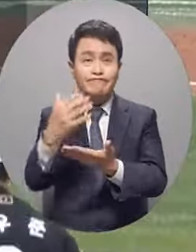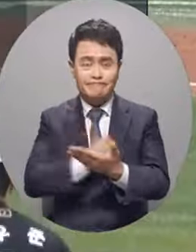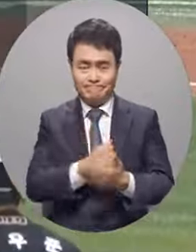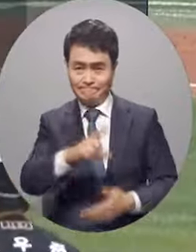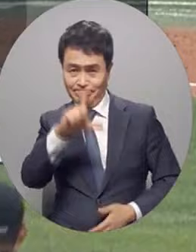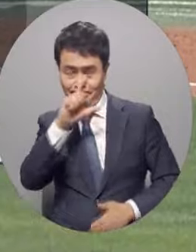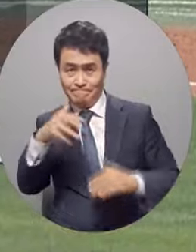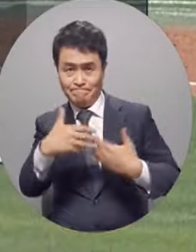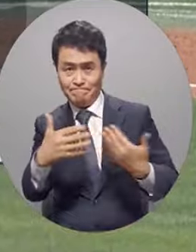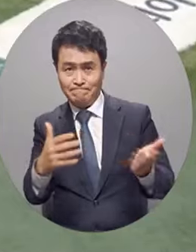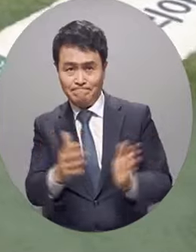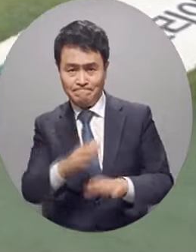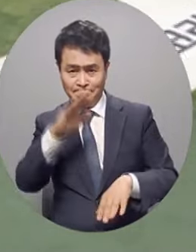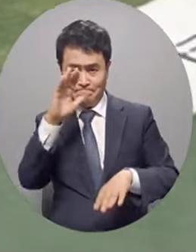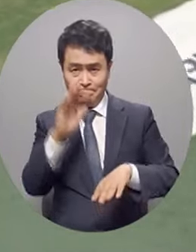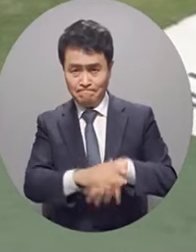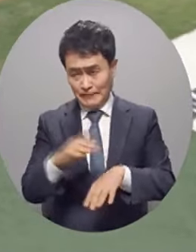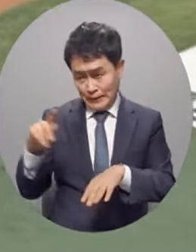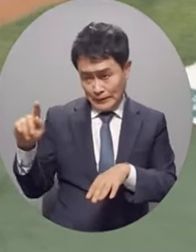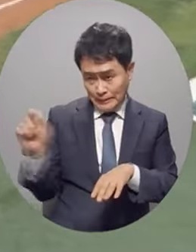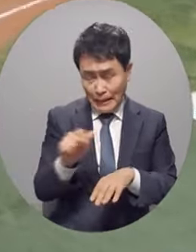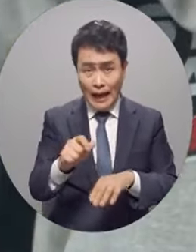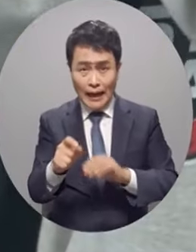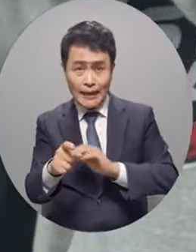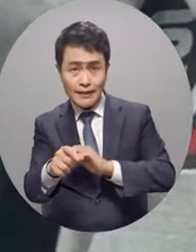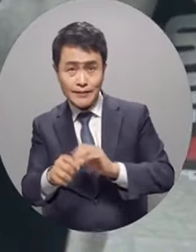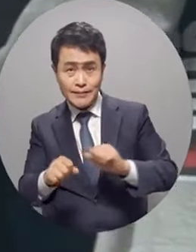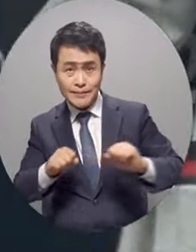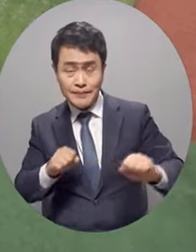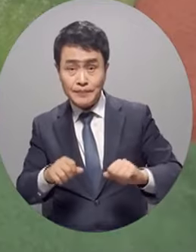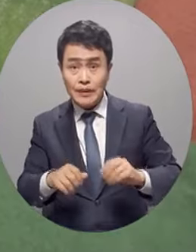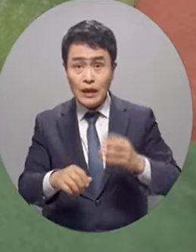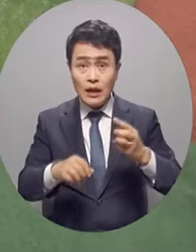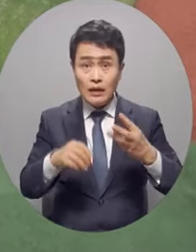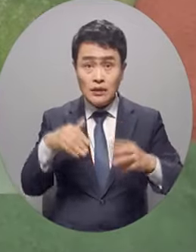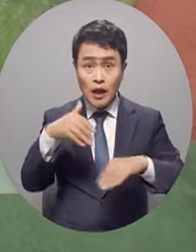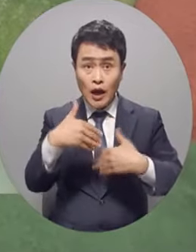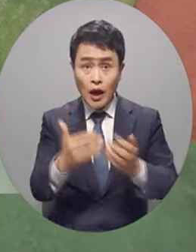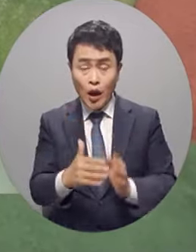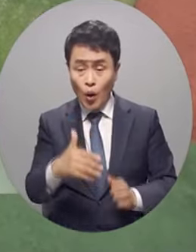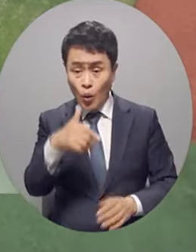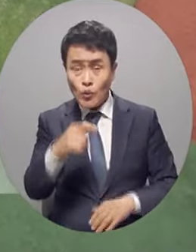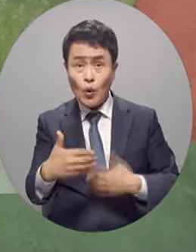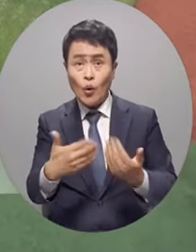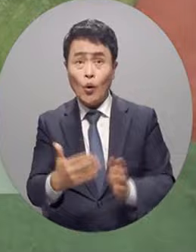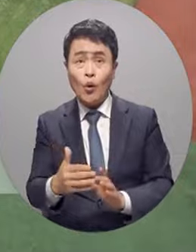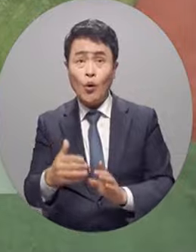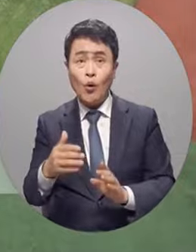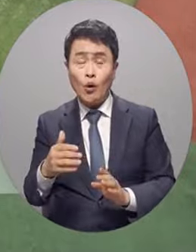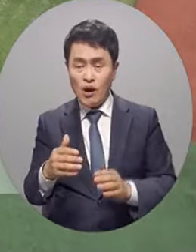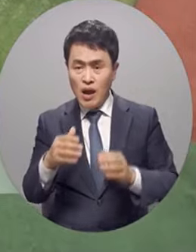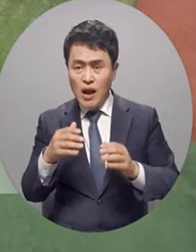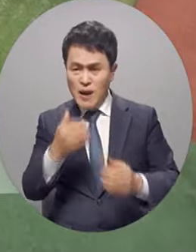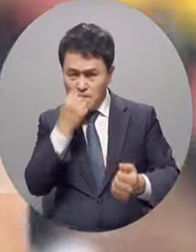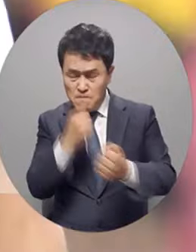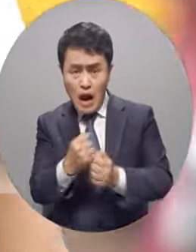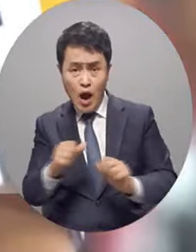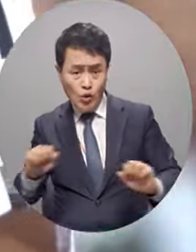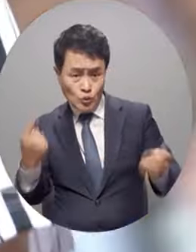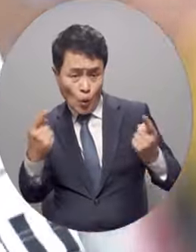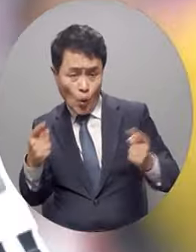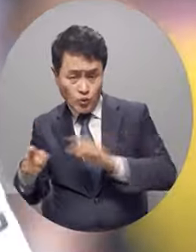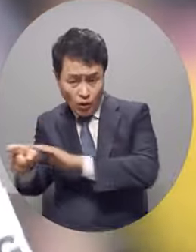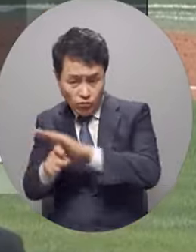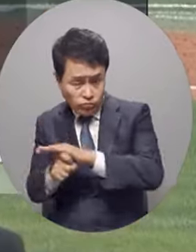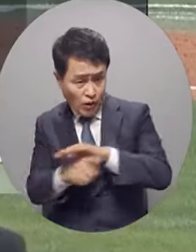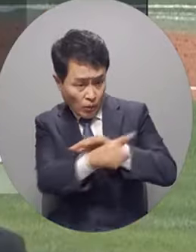LG는 특유의 반략으로 반격에 나섰습니다. 3회 말 노아웃 1, 2루 기회에서 과감하게 더블 스틸을